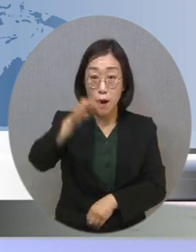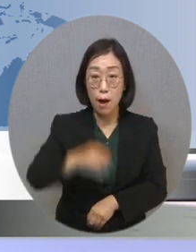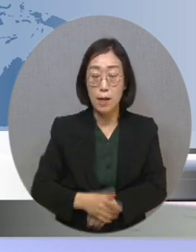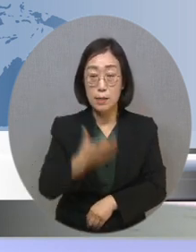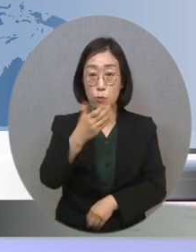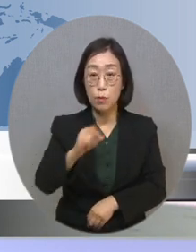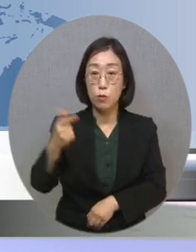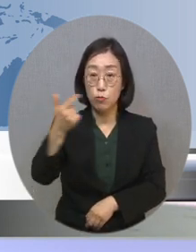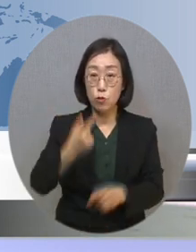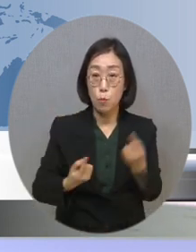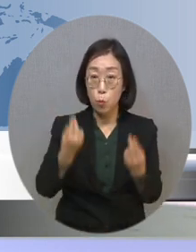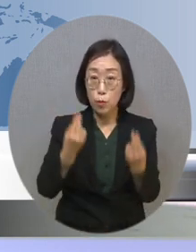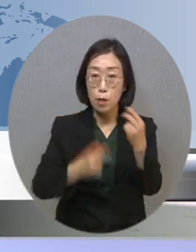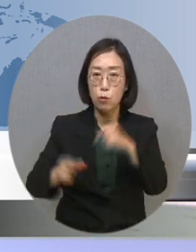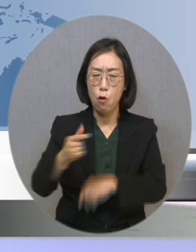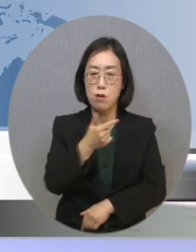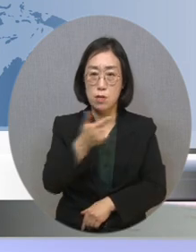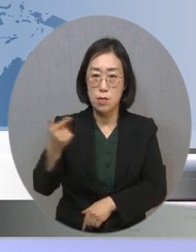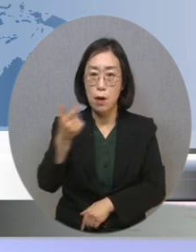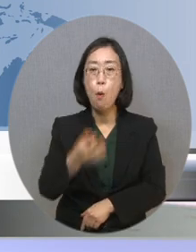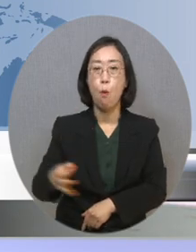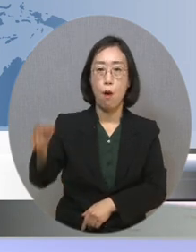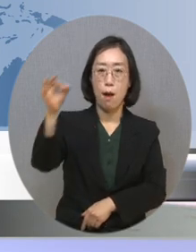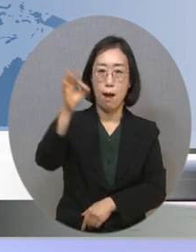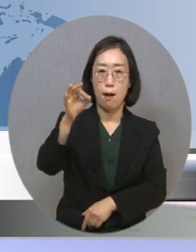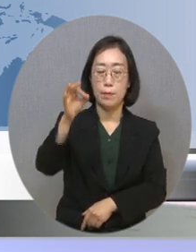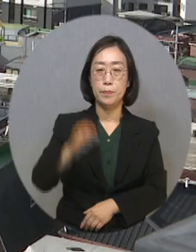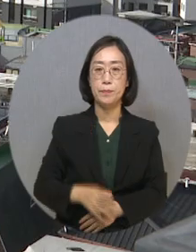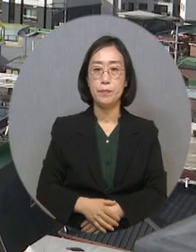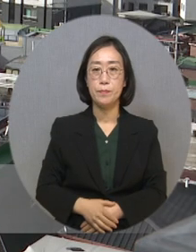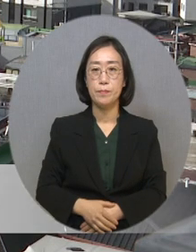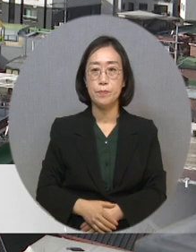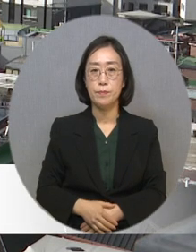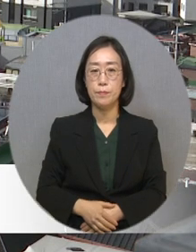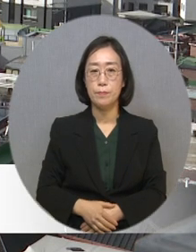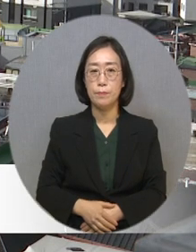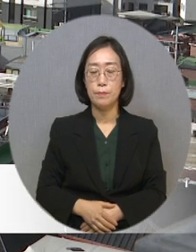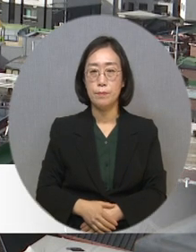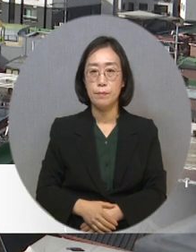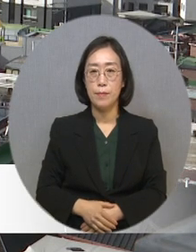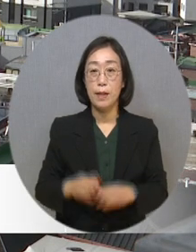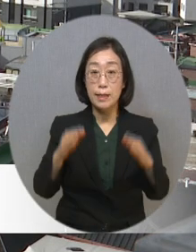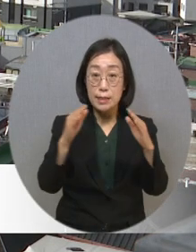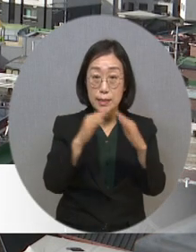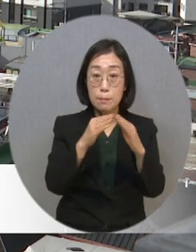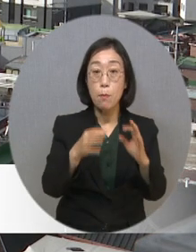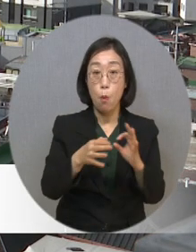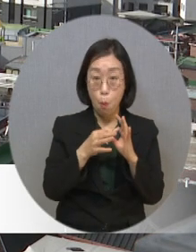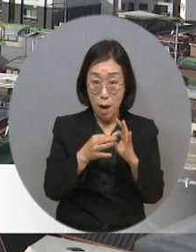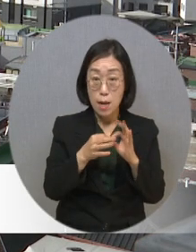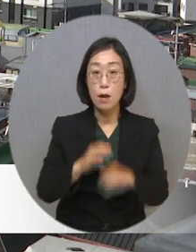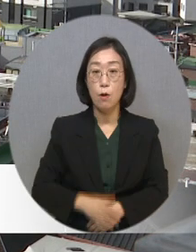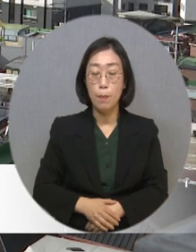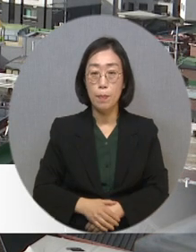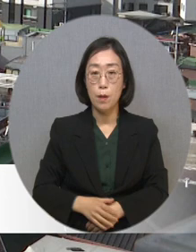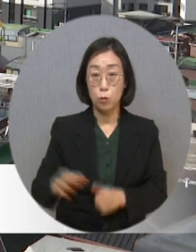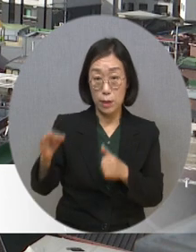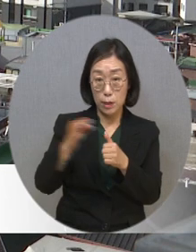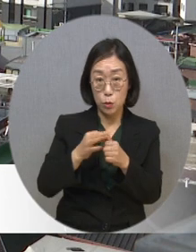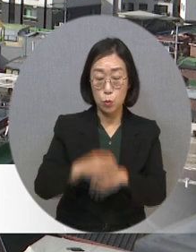19만 6,000원 보다 많은 급여입니다 주거급여 선정 기준 역시 기준 중위